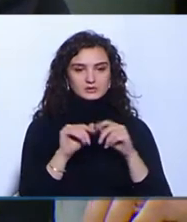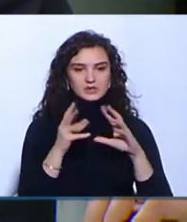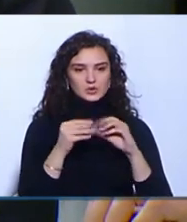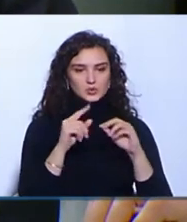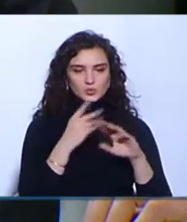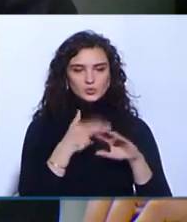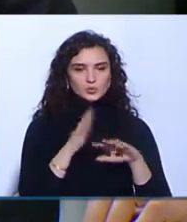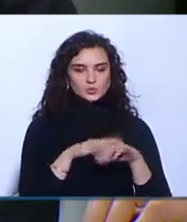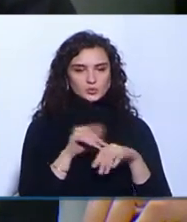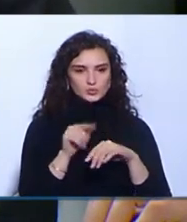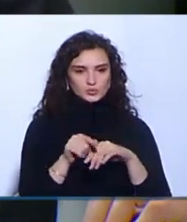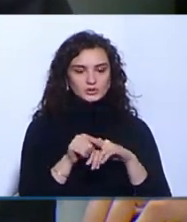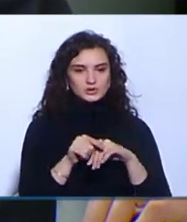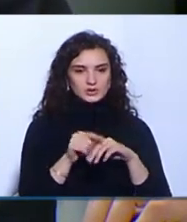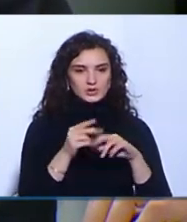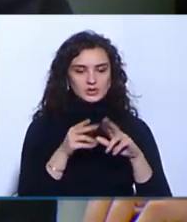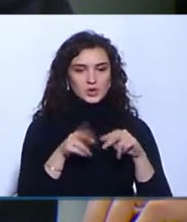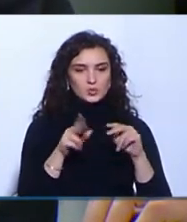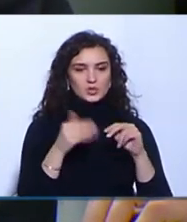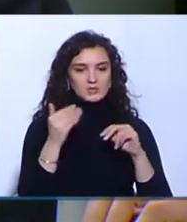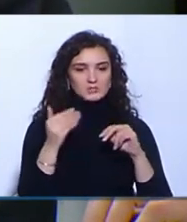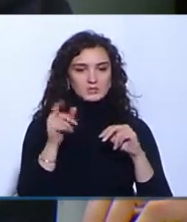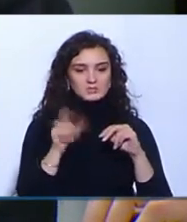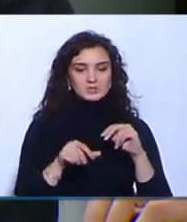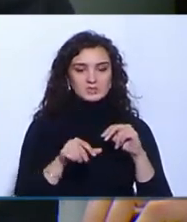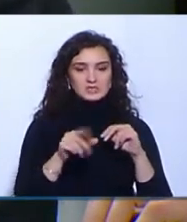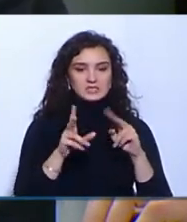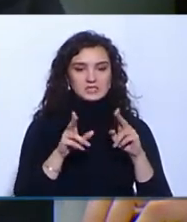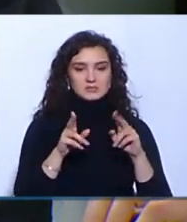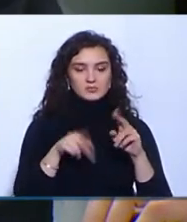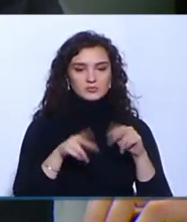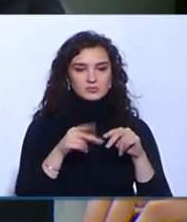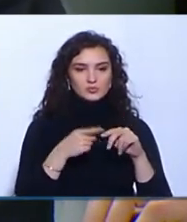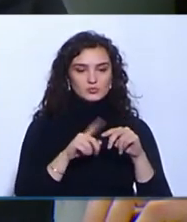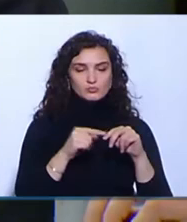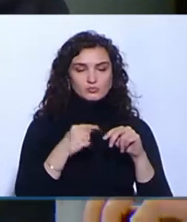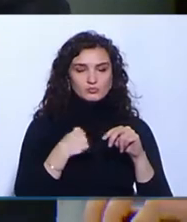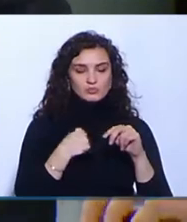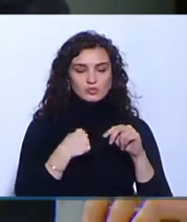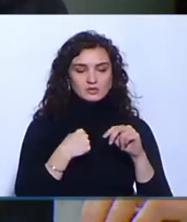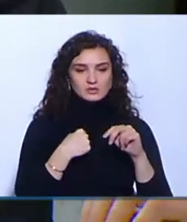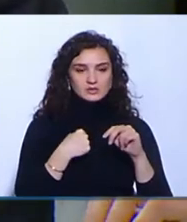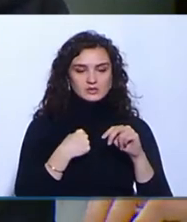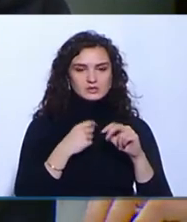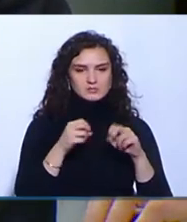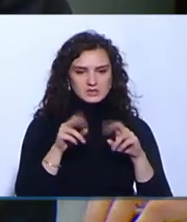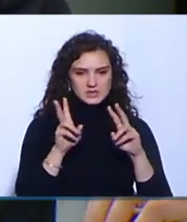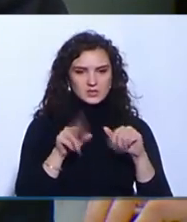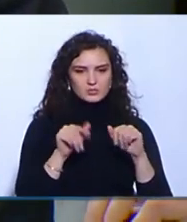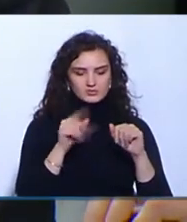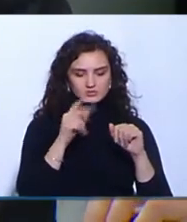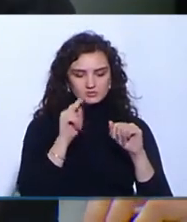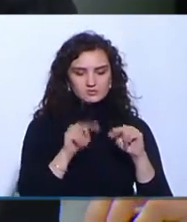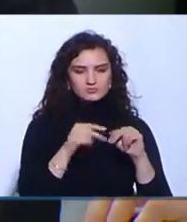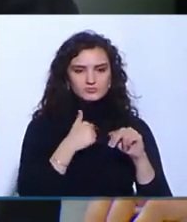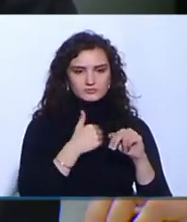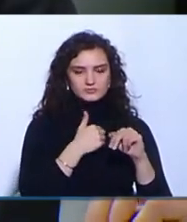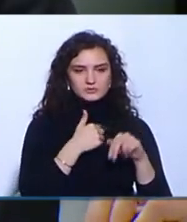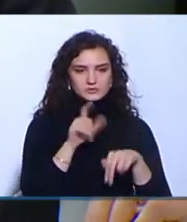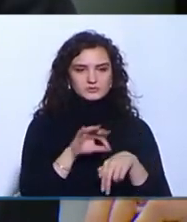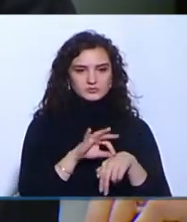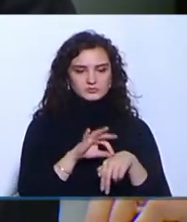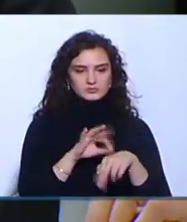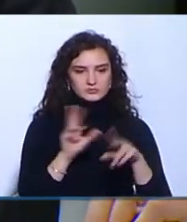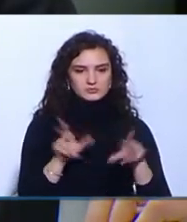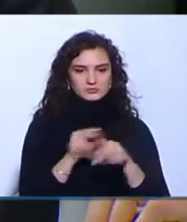საკმაოდ რთულია ონკოქირურგებისთვის, იმიტომ რომ ჩვენ ონკოქირურგები არა მექანიკურად, არამედ შეგნებულად უდგებით ანსაკი ჩვენ გვინდა ამოწყობი